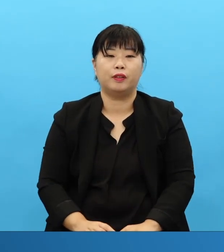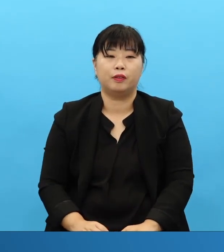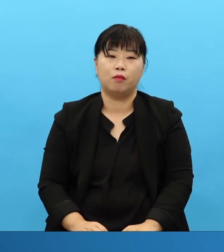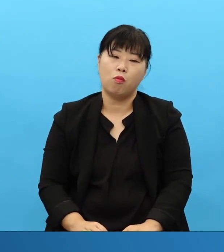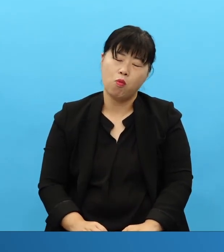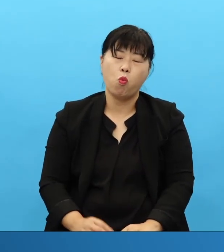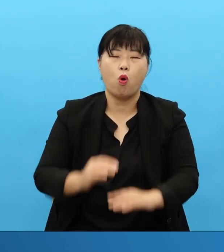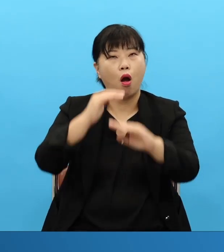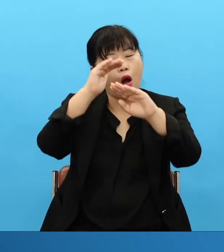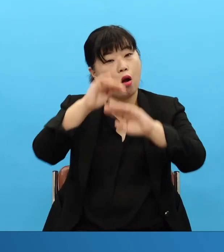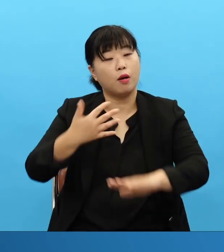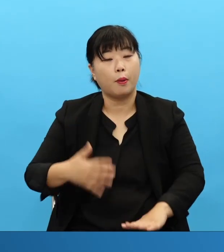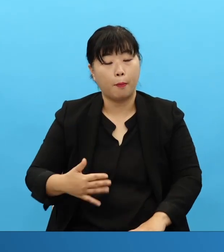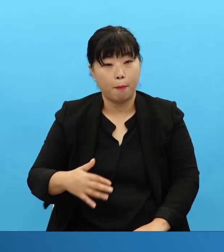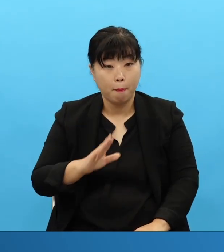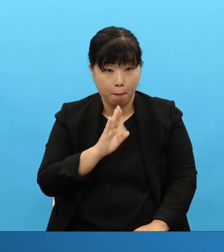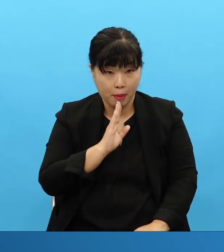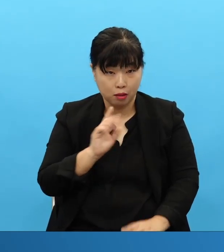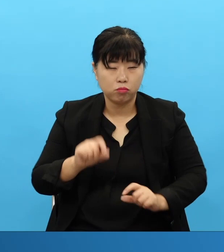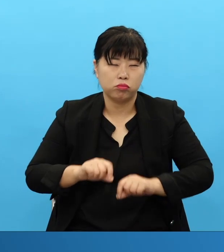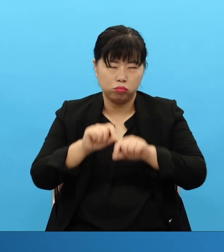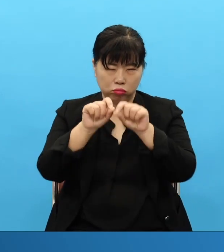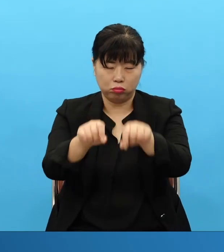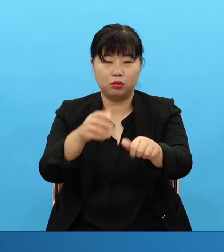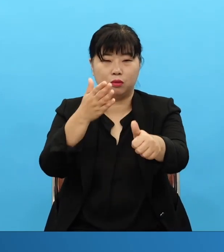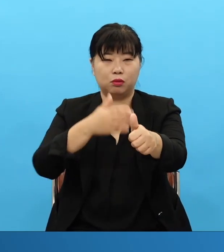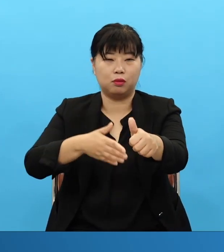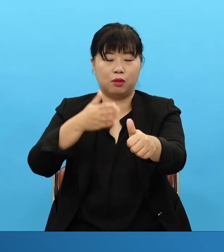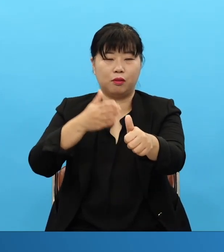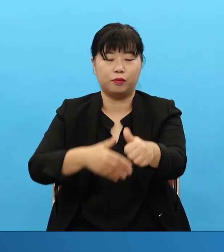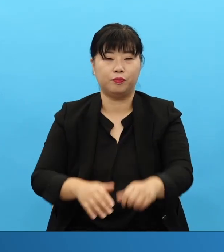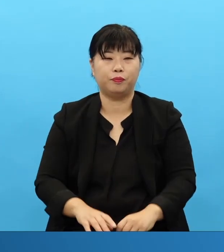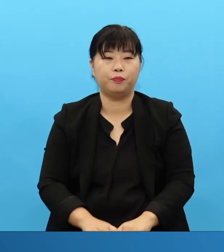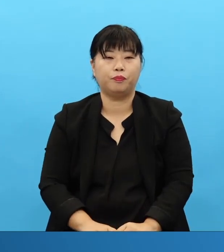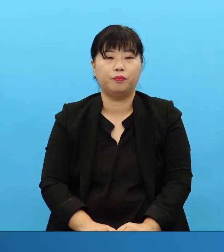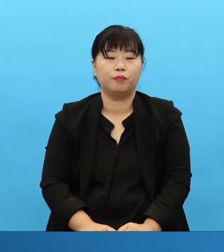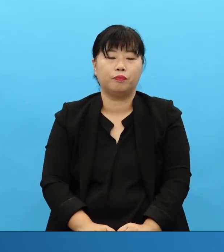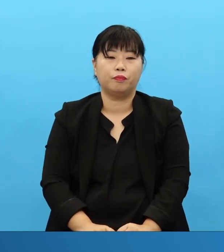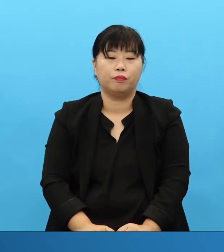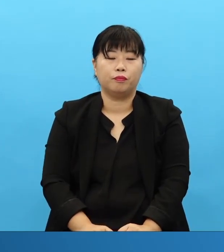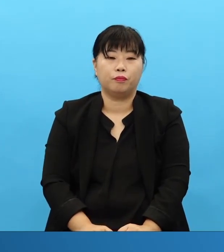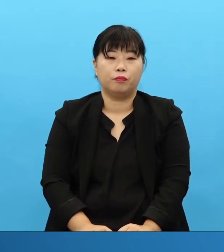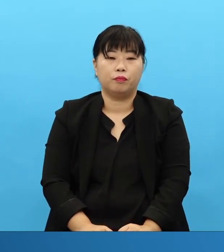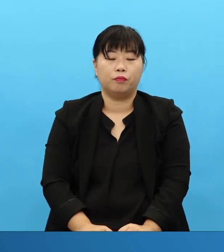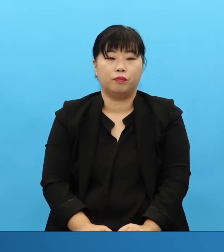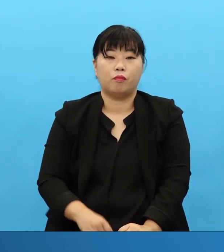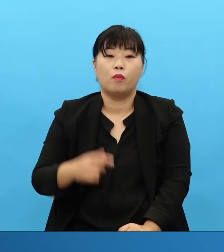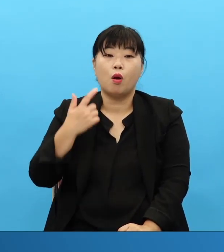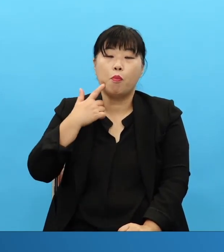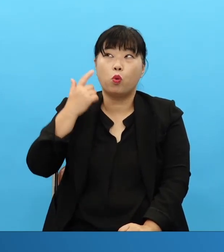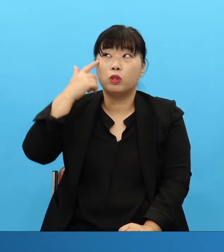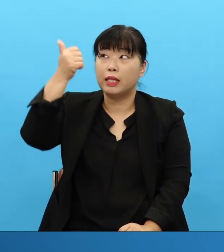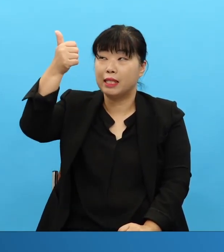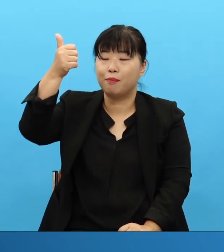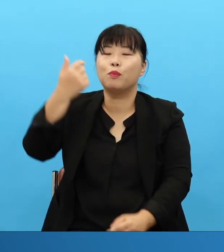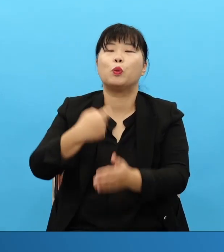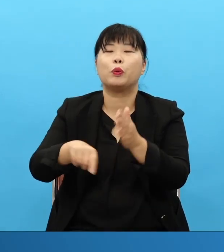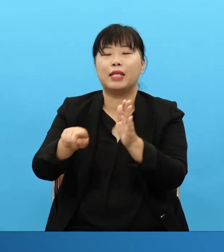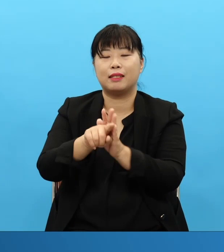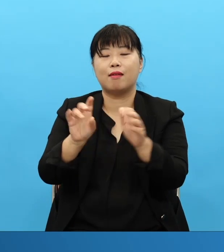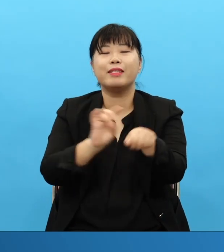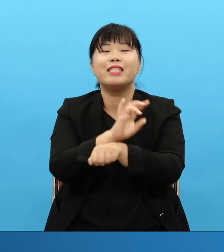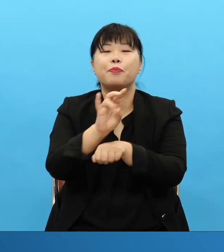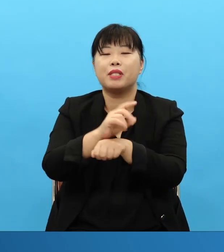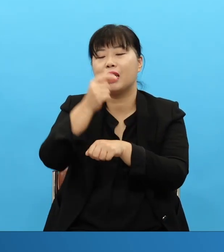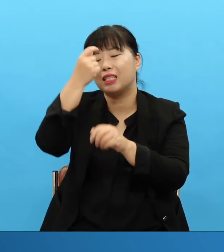몰라요. And so the blessings that you as church officers are going to receive are so greatly prepared for you. 목사님을 위해 24 기도할 수 있는 사람.